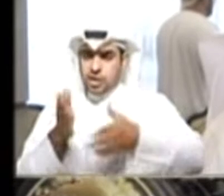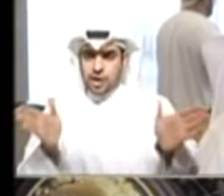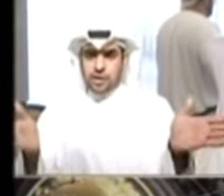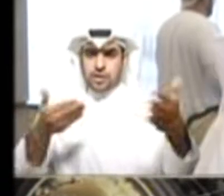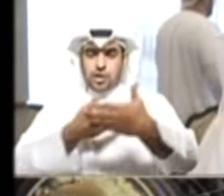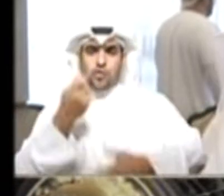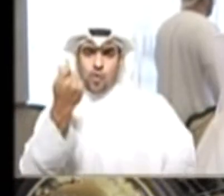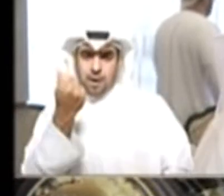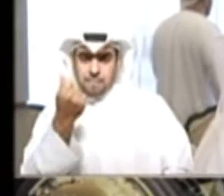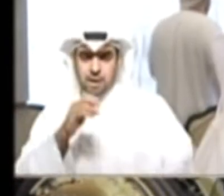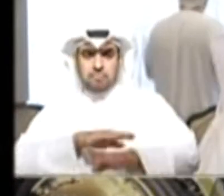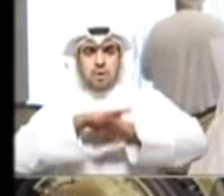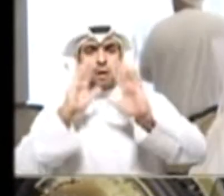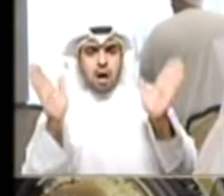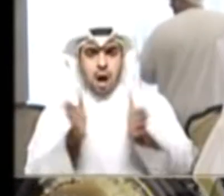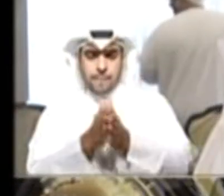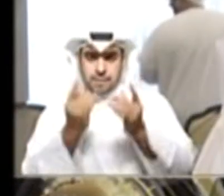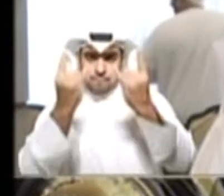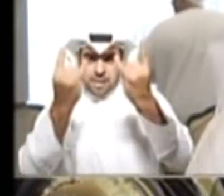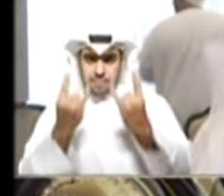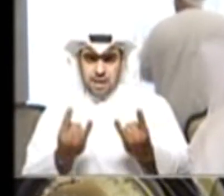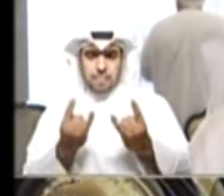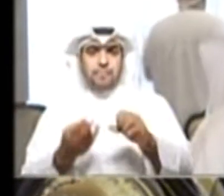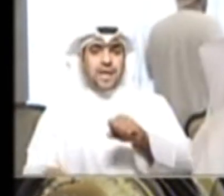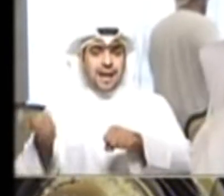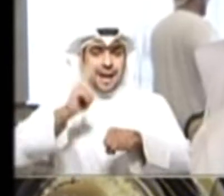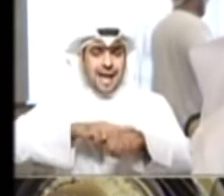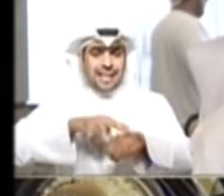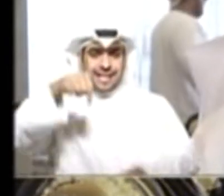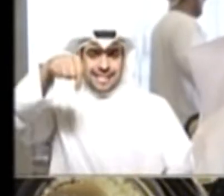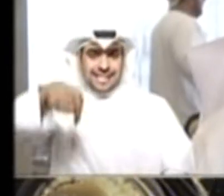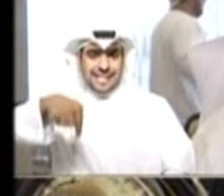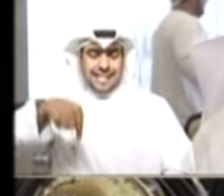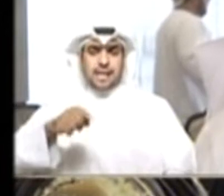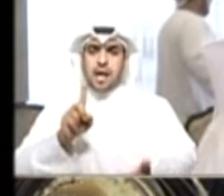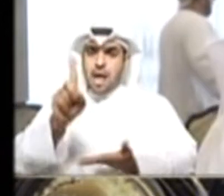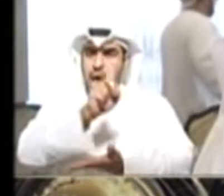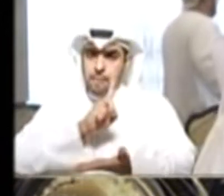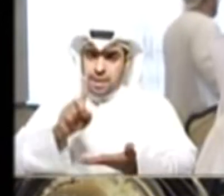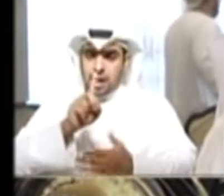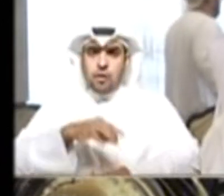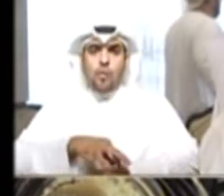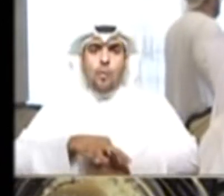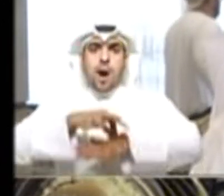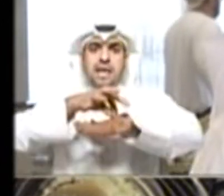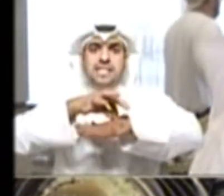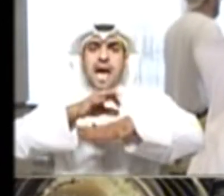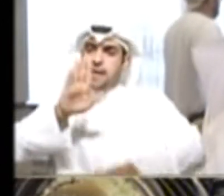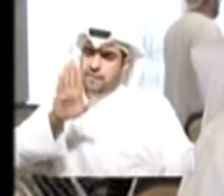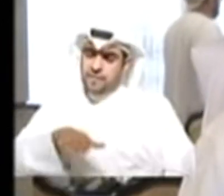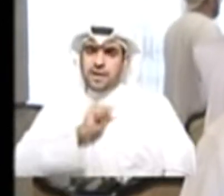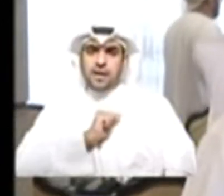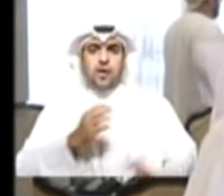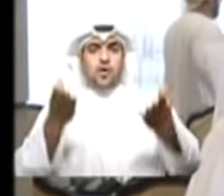الاستثمار، بالإضافة إلى مجالات الإنسان والبيئة، سواء المجالات